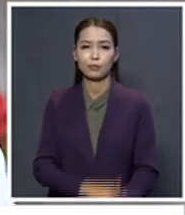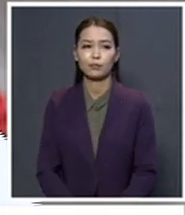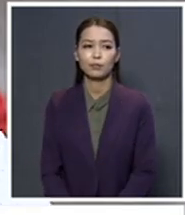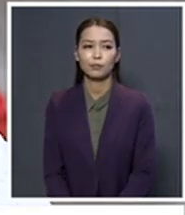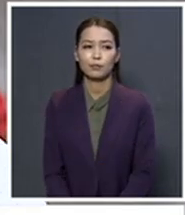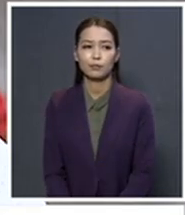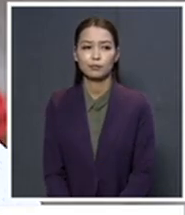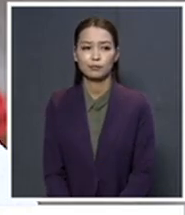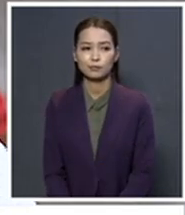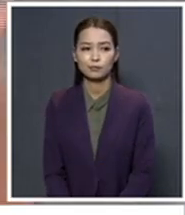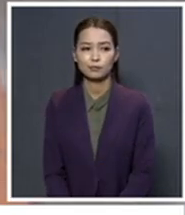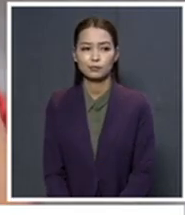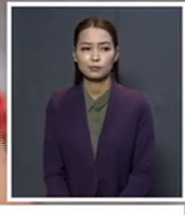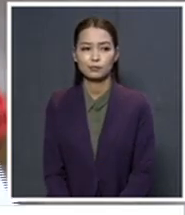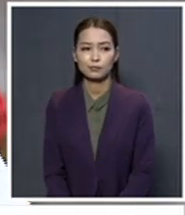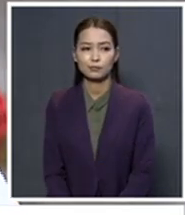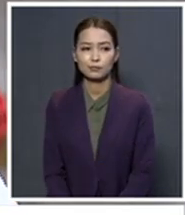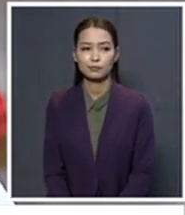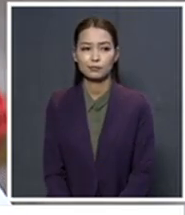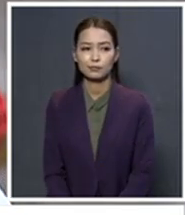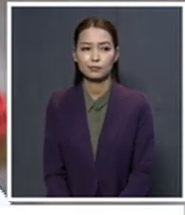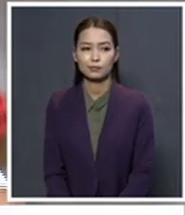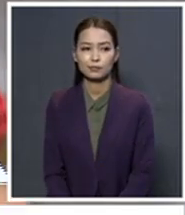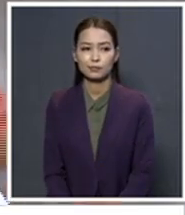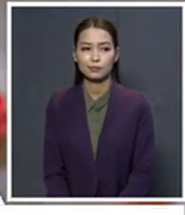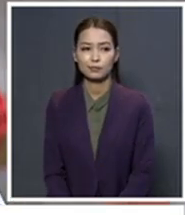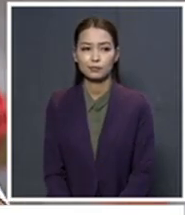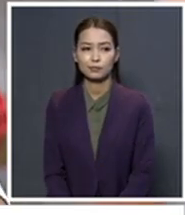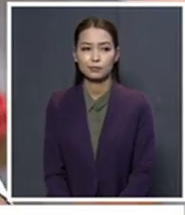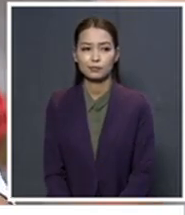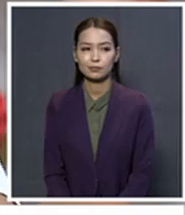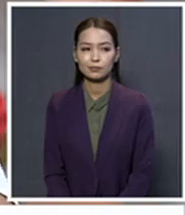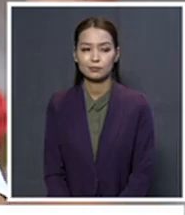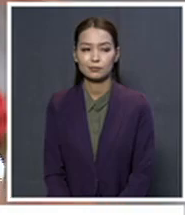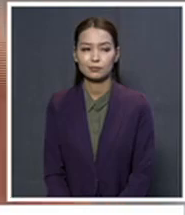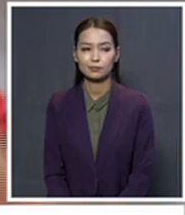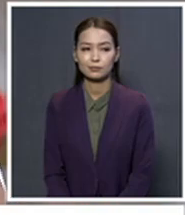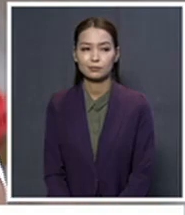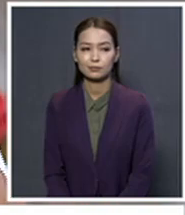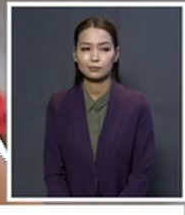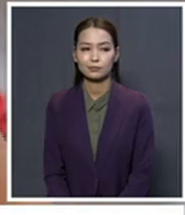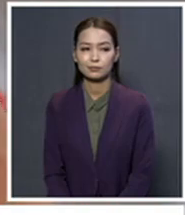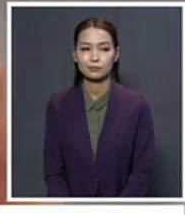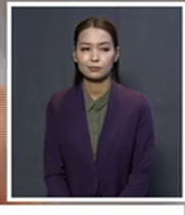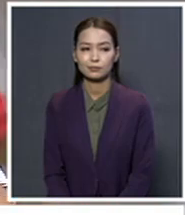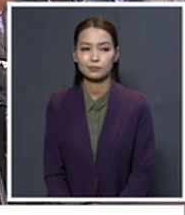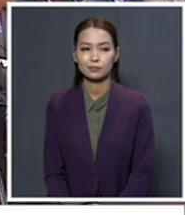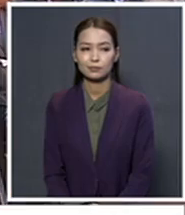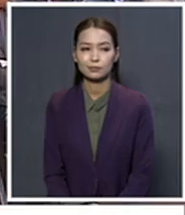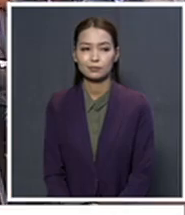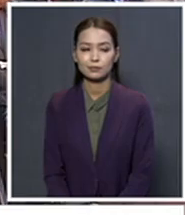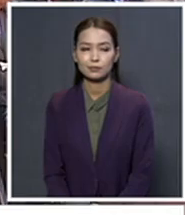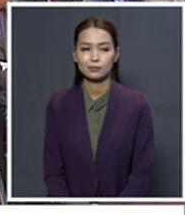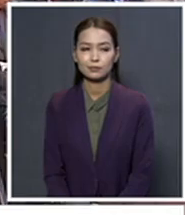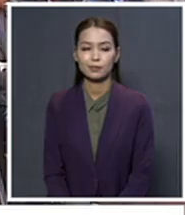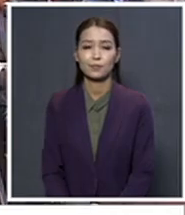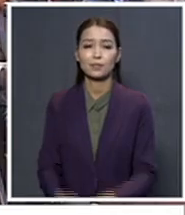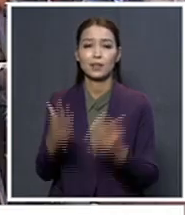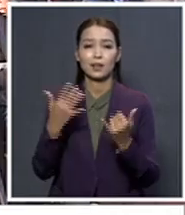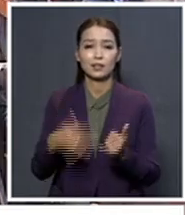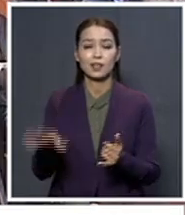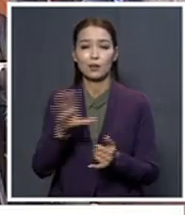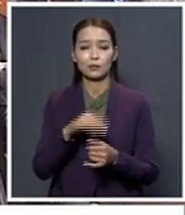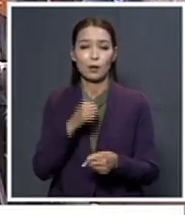Жақсылық көрсең ғибрат ілі, оны ойға жисаңыз, ғалым болмайын немене балалықты қисаңыз. Егі бастама науқан